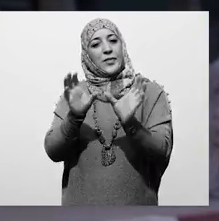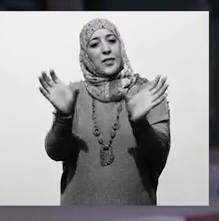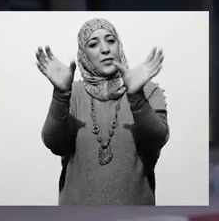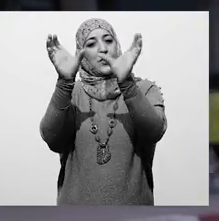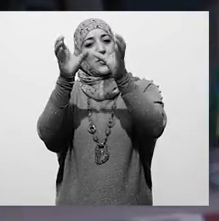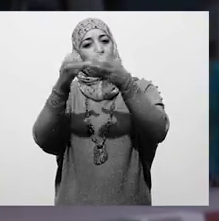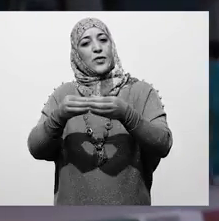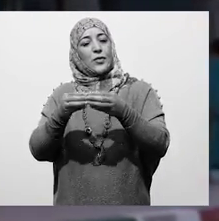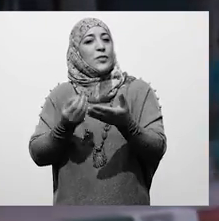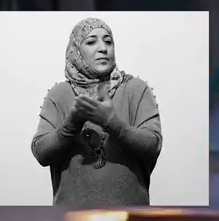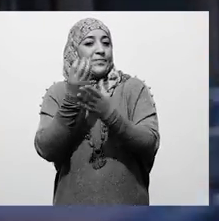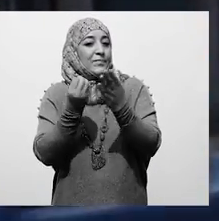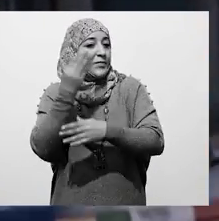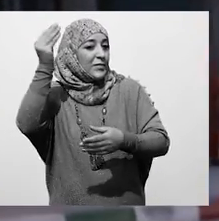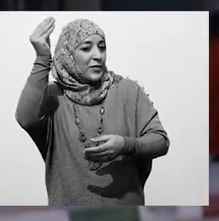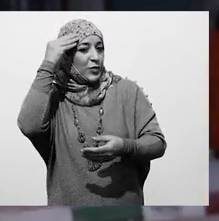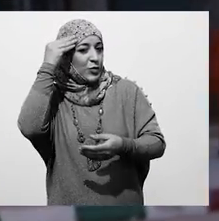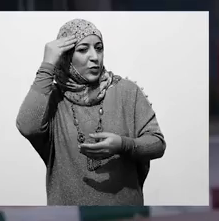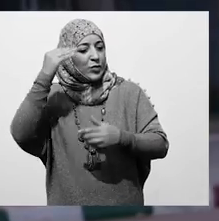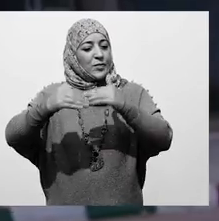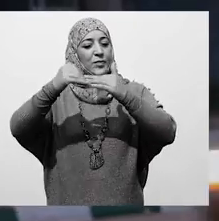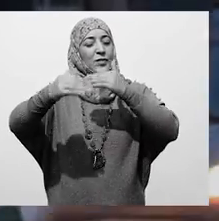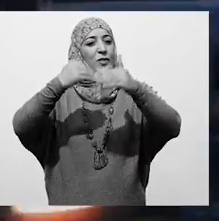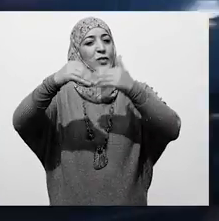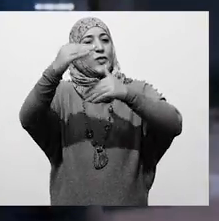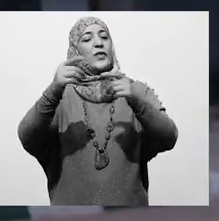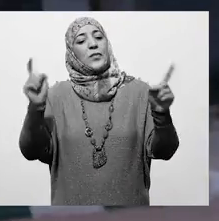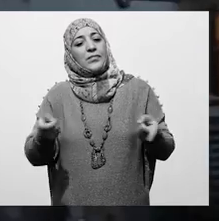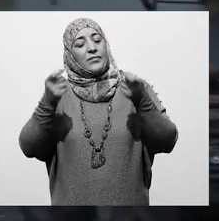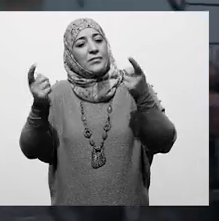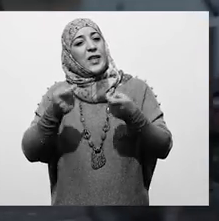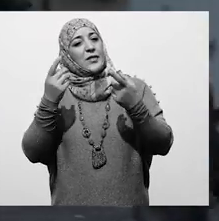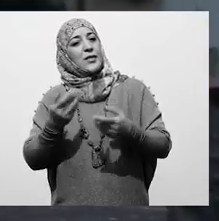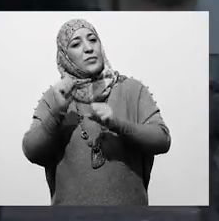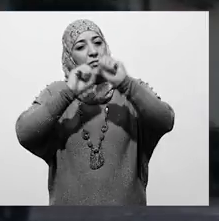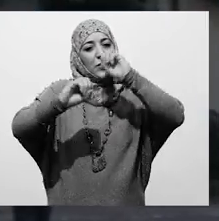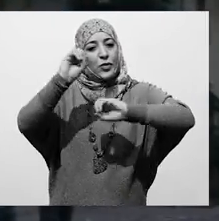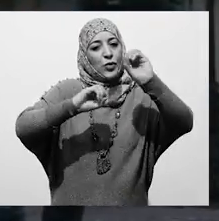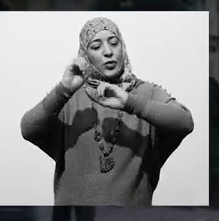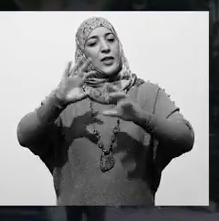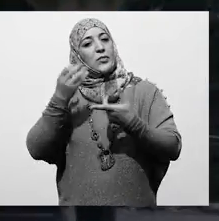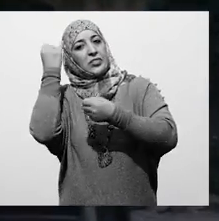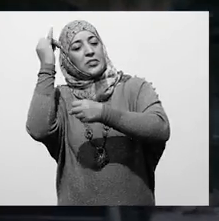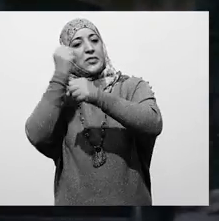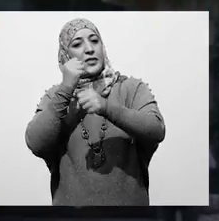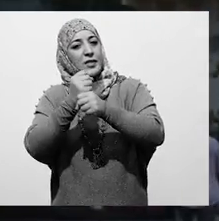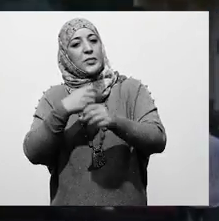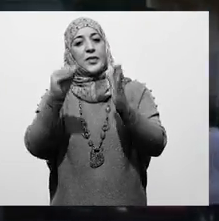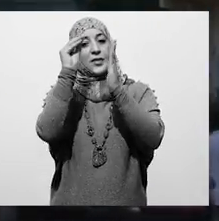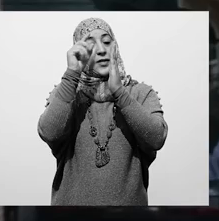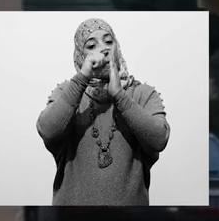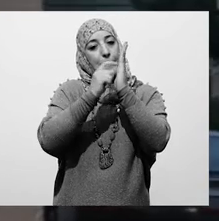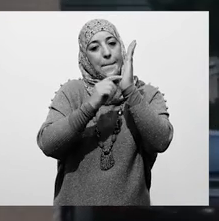des connaissances qu'elle a acquise tout au long des différents ateliers organisés au sein de l'initiative pour un pack